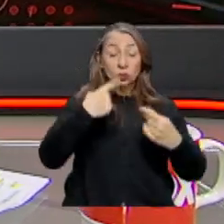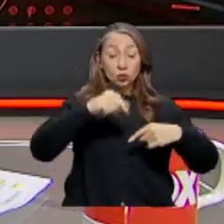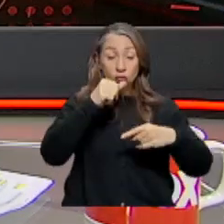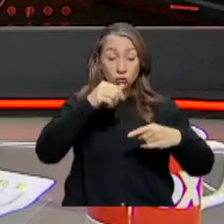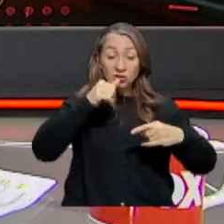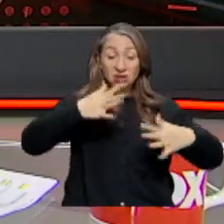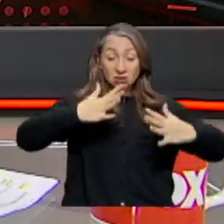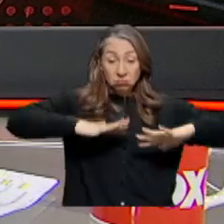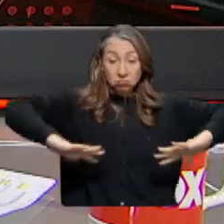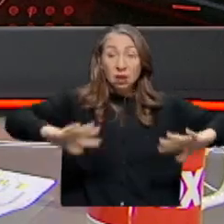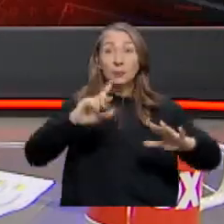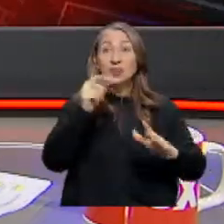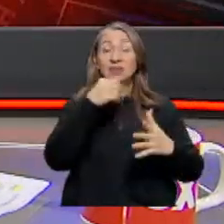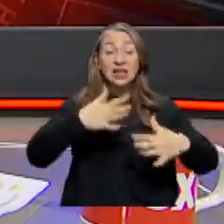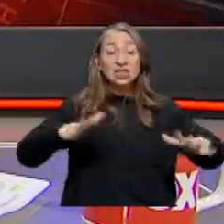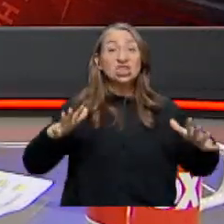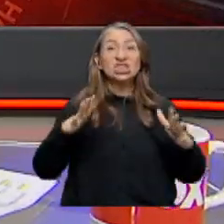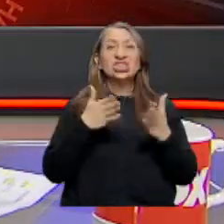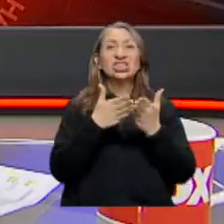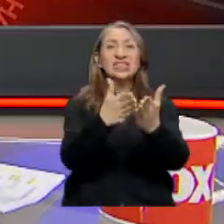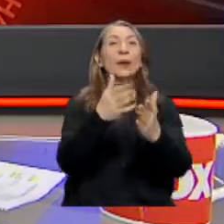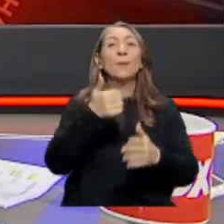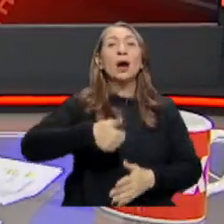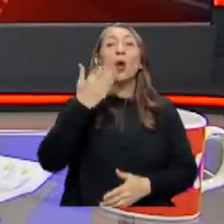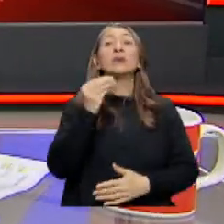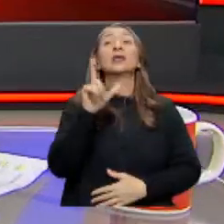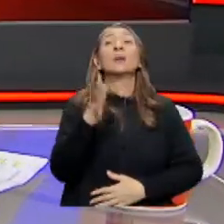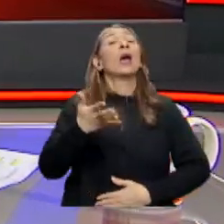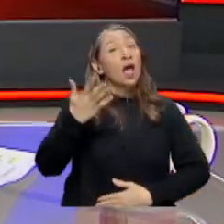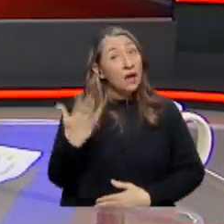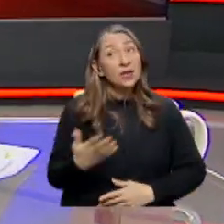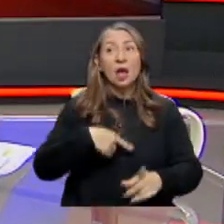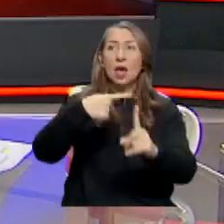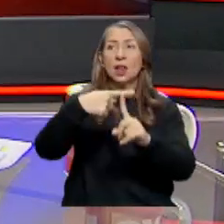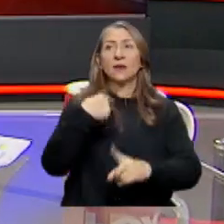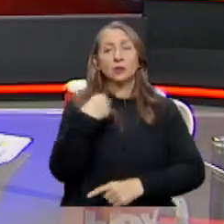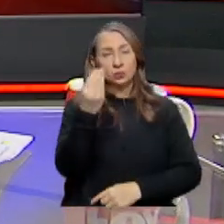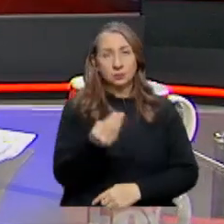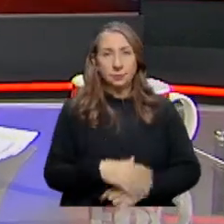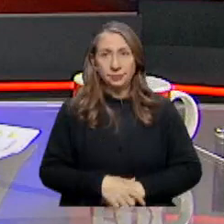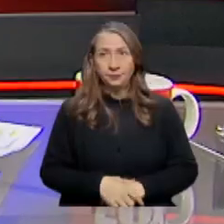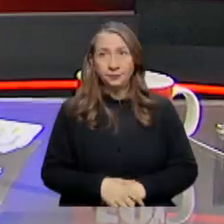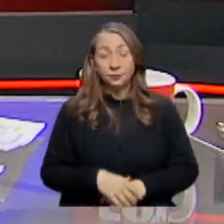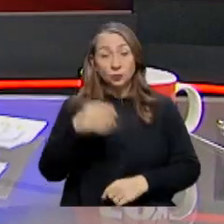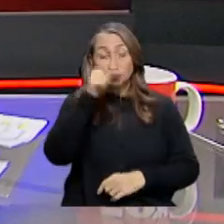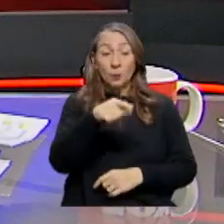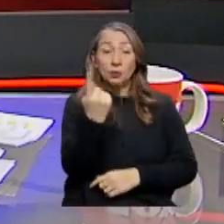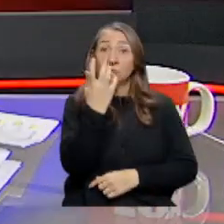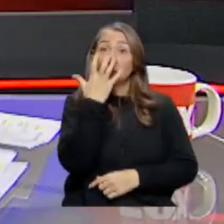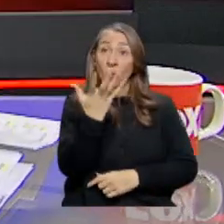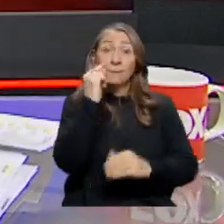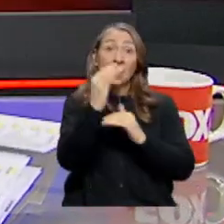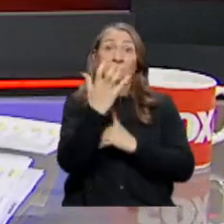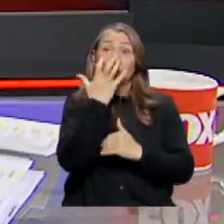suyla, denizle çevrili ama bir denizcilik bakanlığı olması gerekmez mi? Evet, onu da ilave ediyoruz. Ülke böyle bir şey bekliyor,